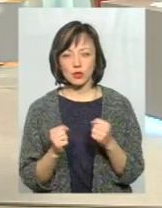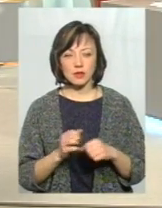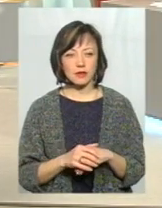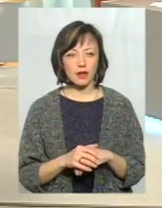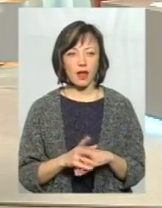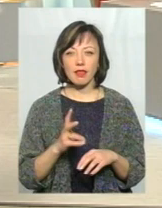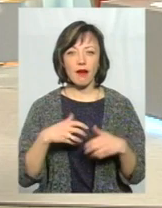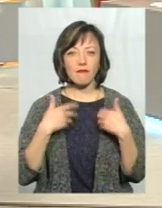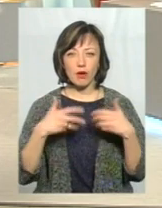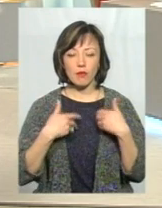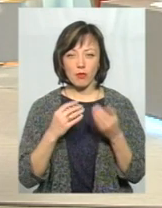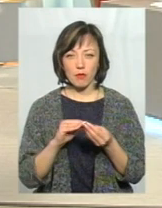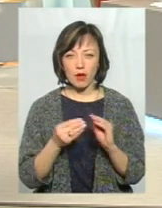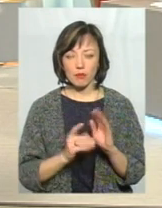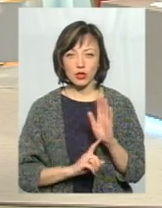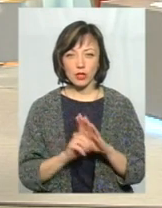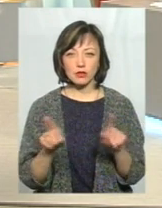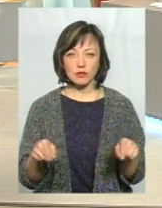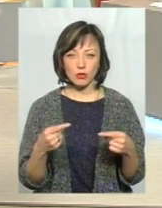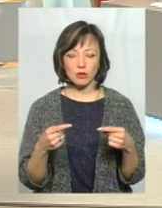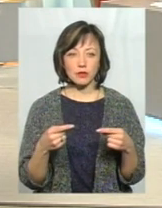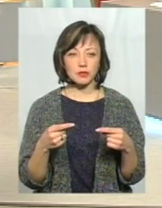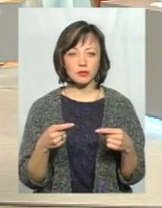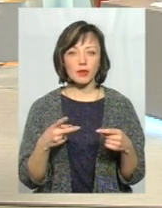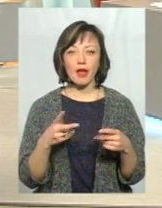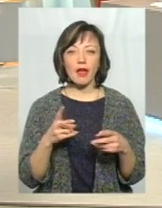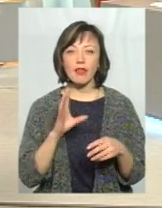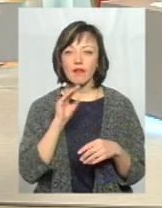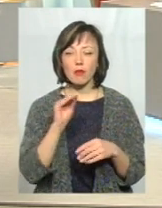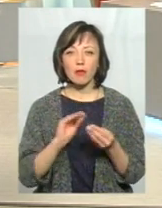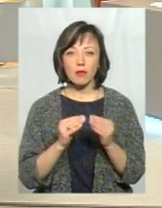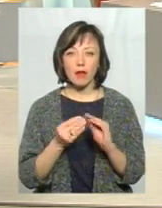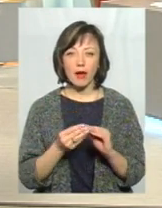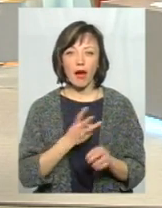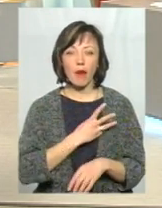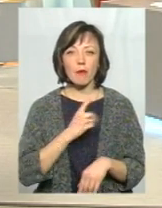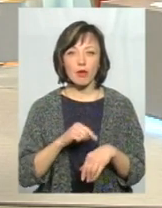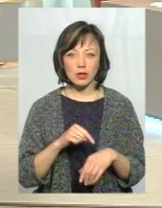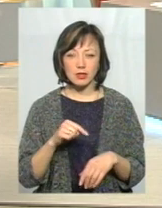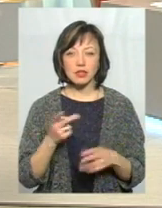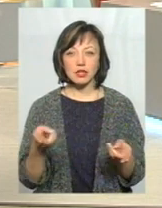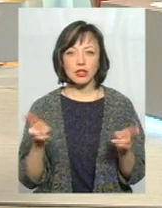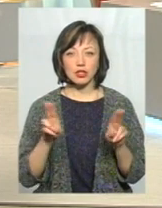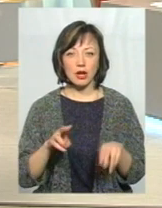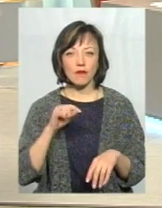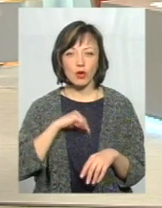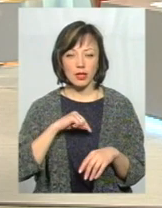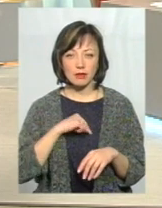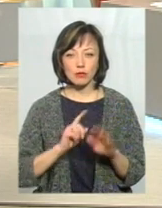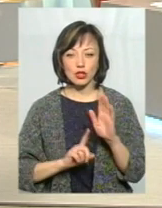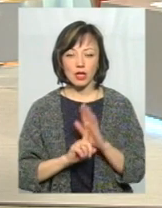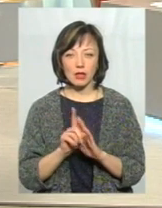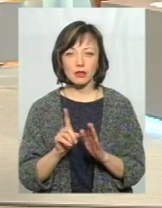Невиговорена проблема починає створювати... Невиговорена проблема та невиговорена емоція, вона залишається в організмі і